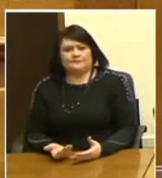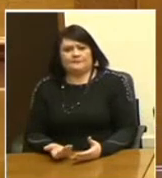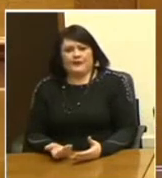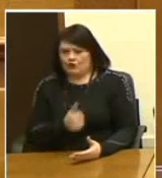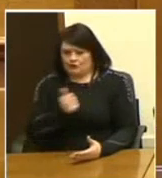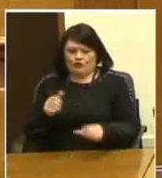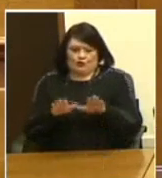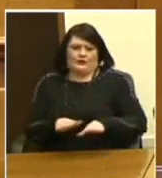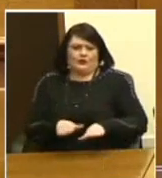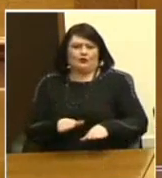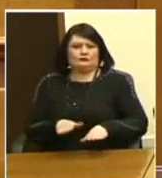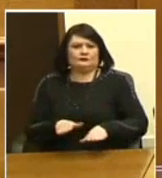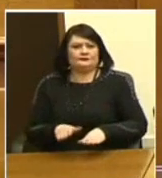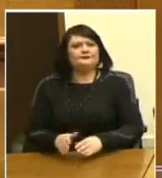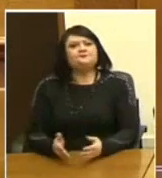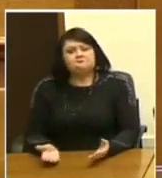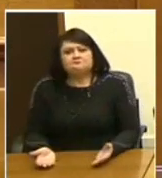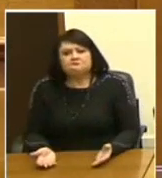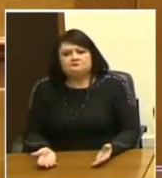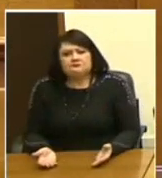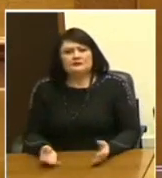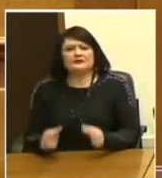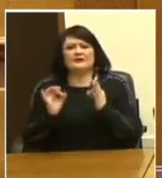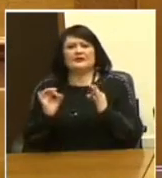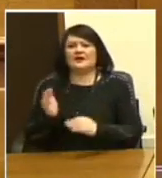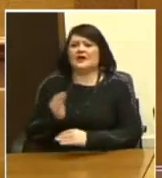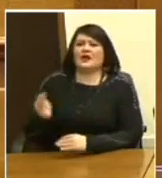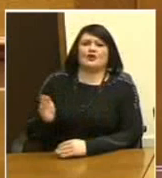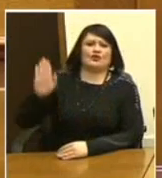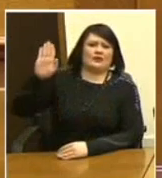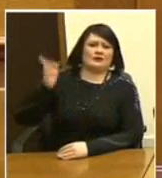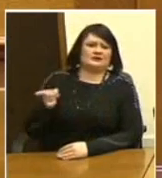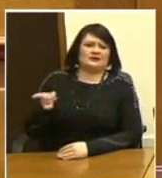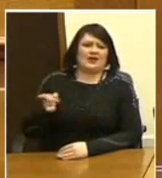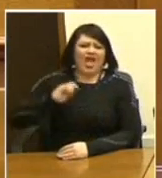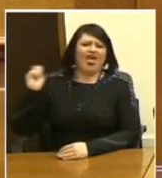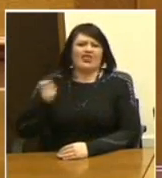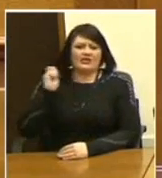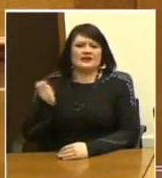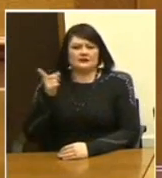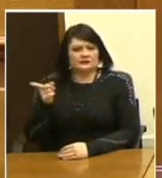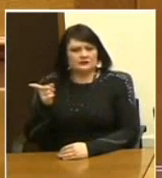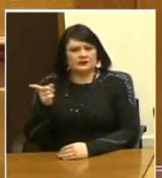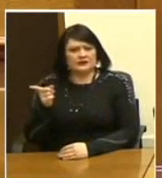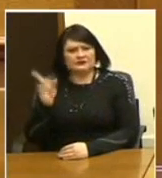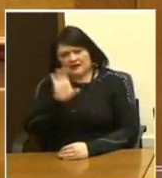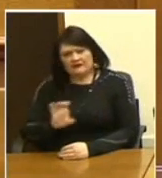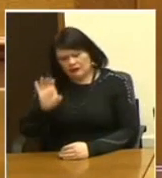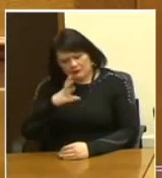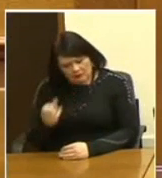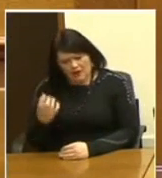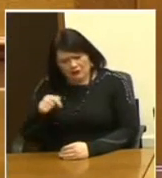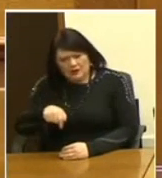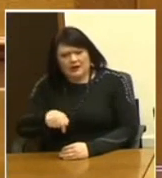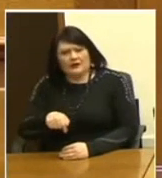καταλάβατε, γιατί βεβαίως υπάρχουν ακροδεξοί και εθνικιστές που ενεργούν στην Ευρώπη πολλές φορές και για